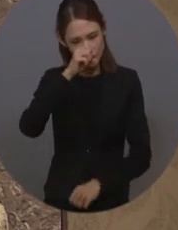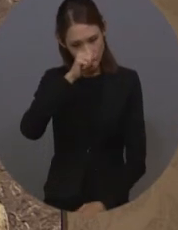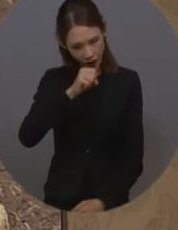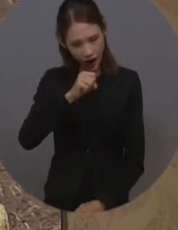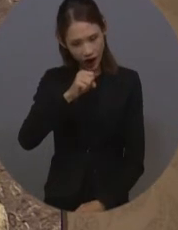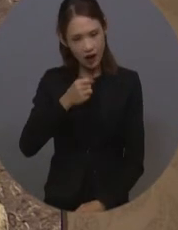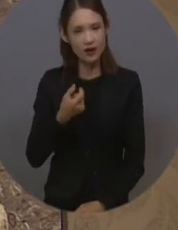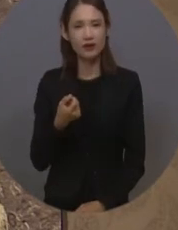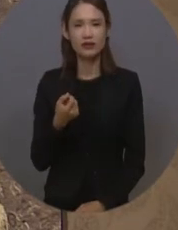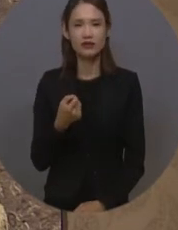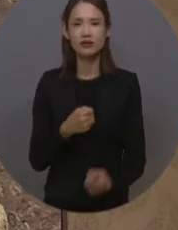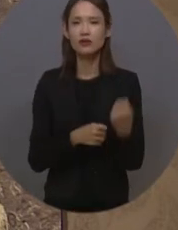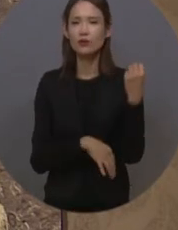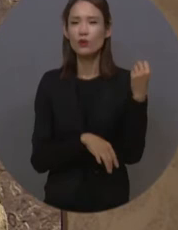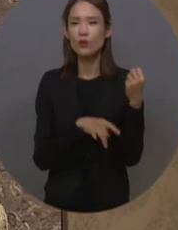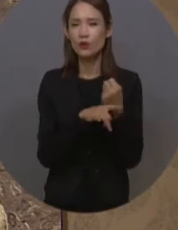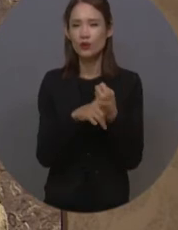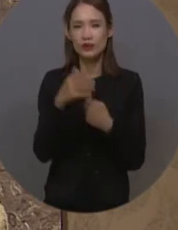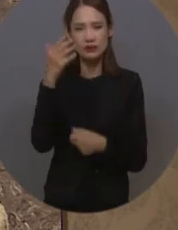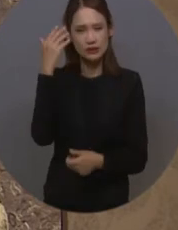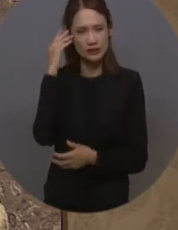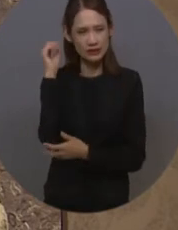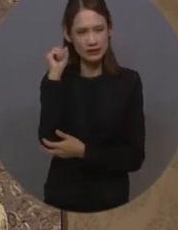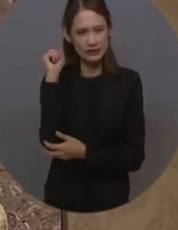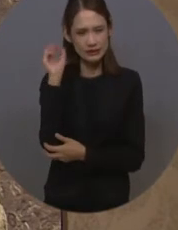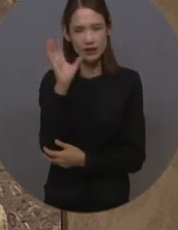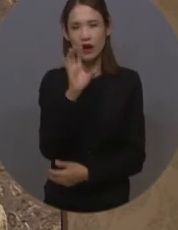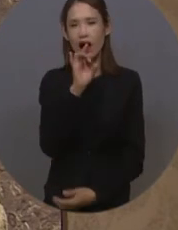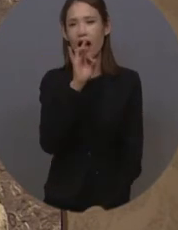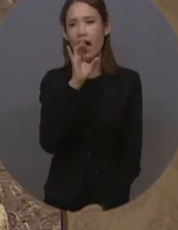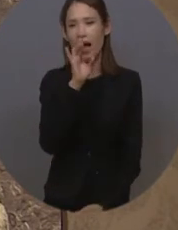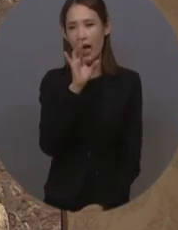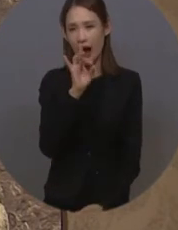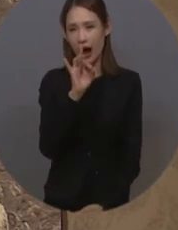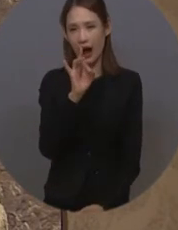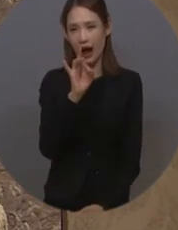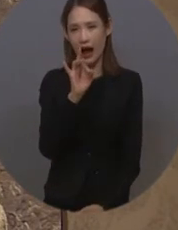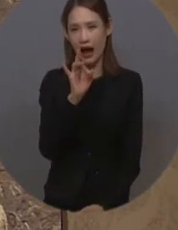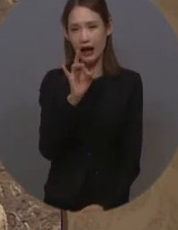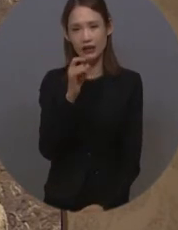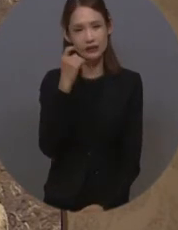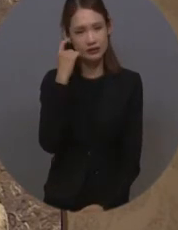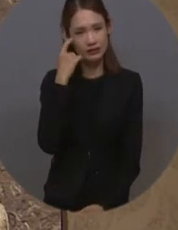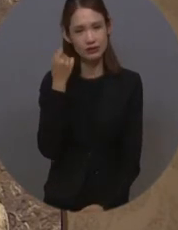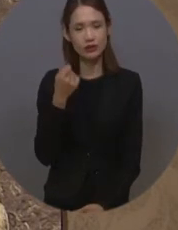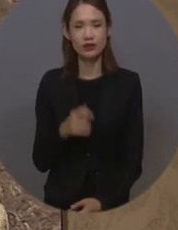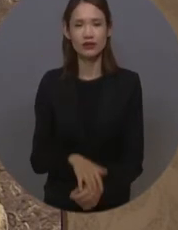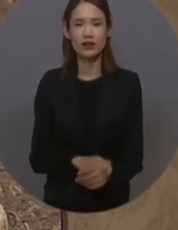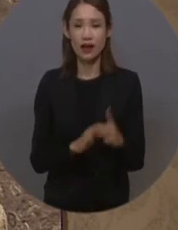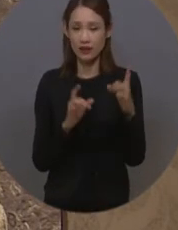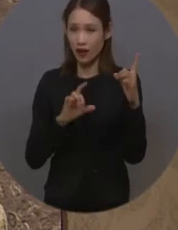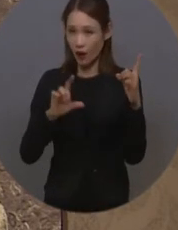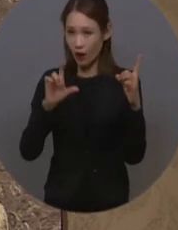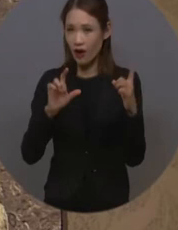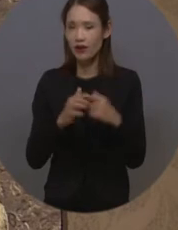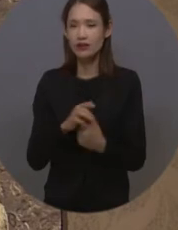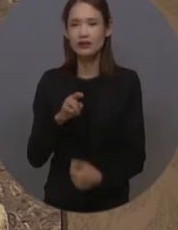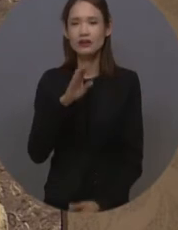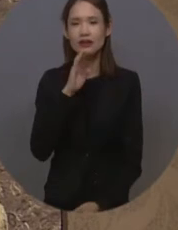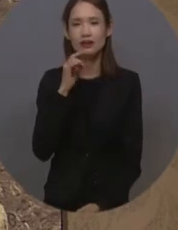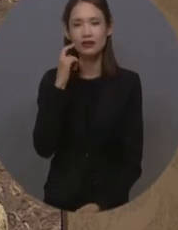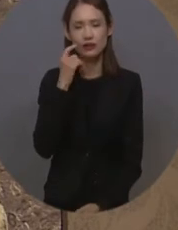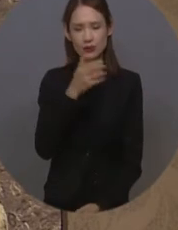이 원리나 이 철학이 흔들리면은 안 해야 된다. 이제 이런 것. 네. 또 하나는 정말